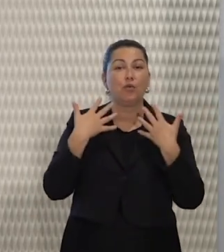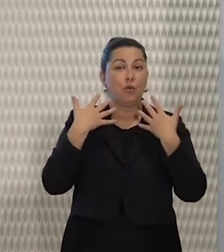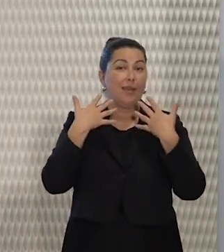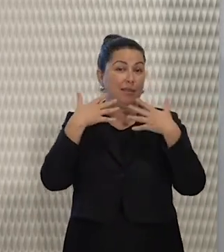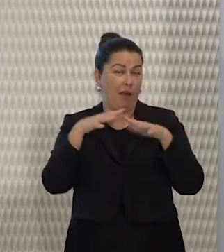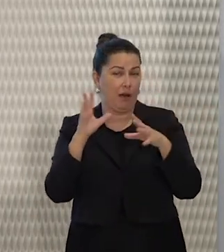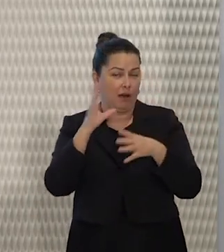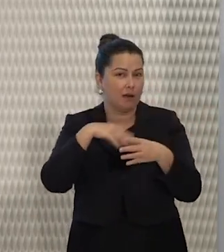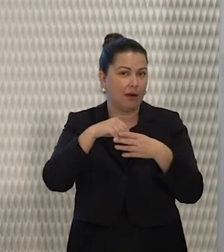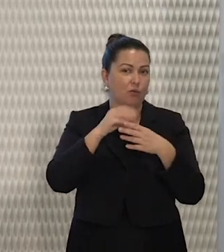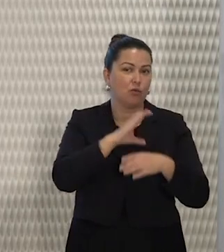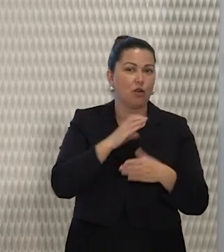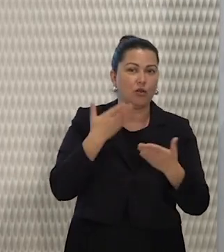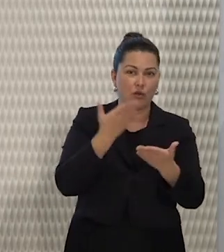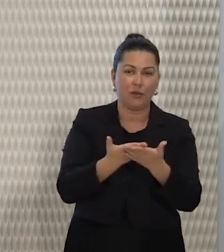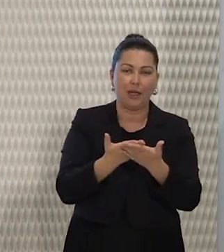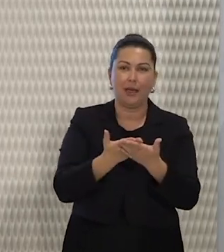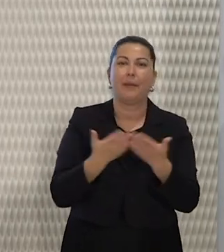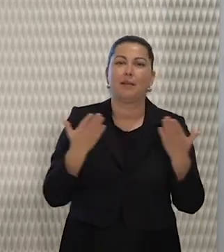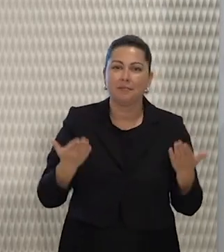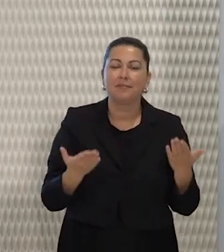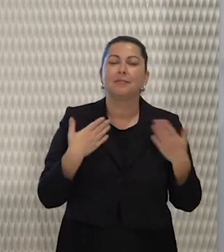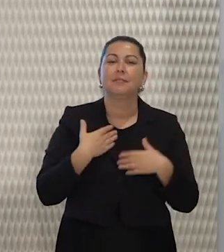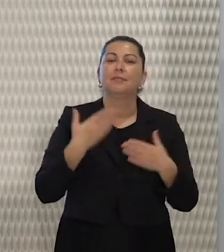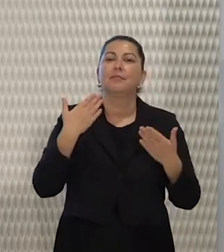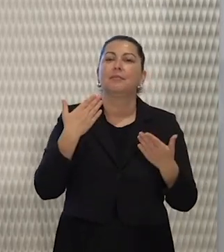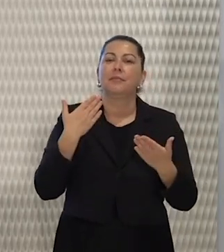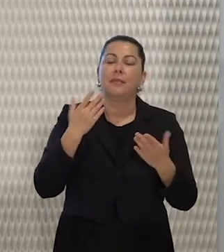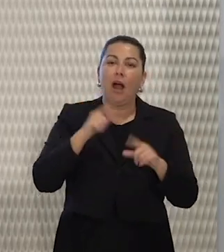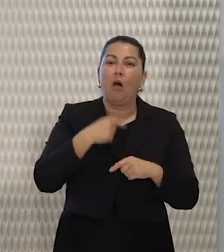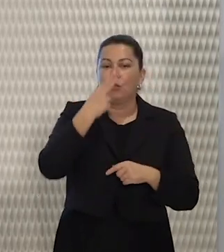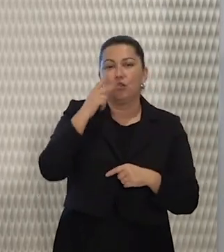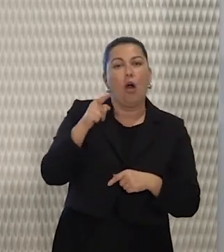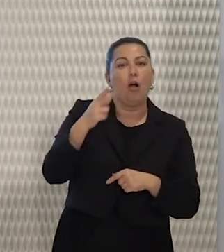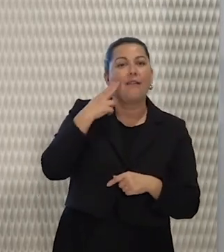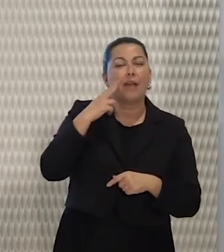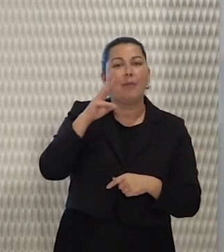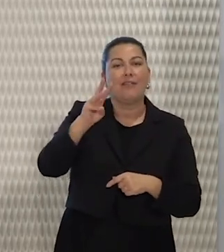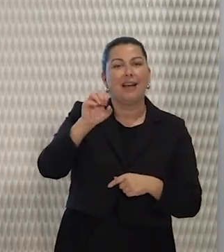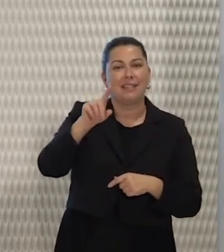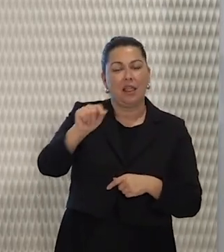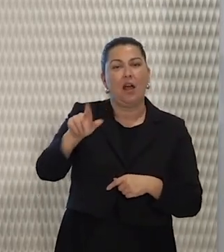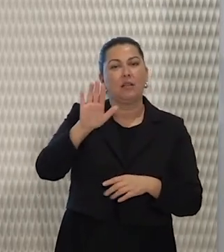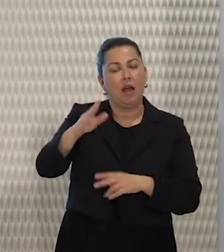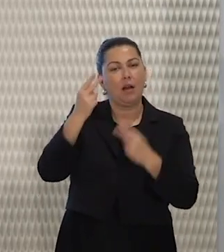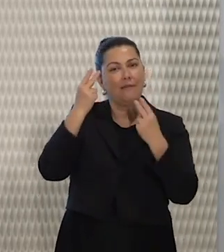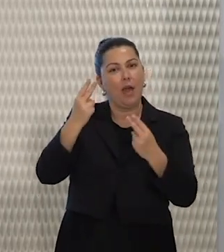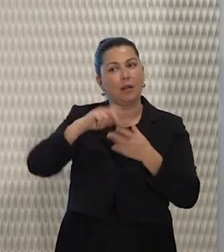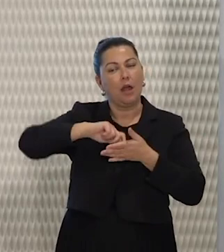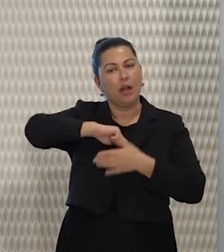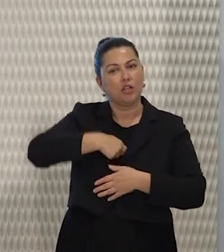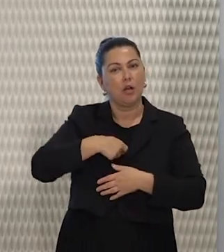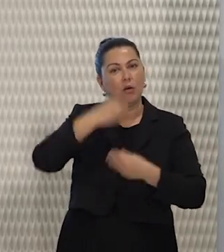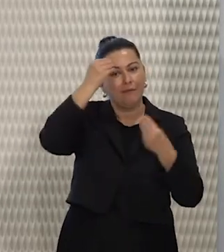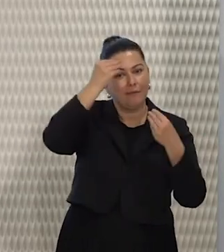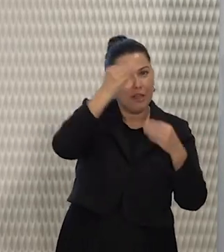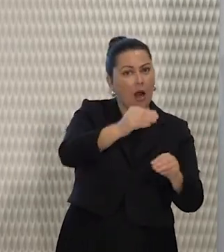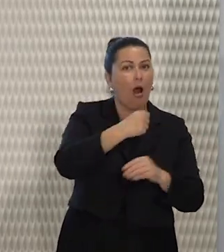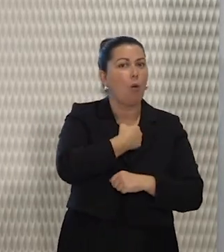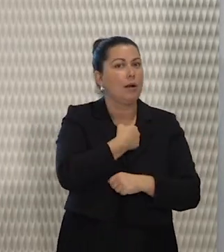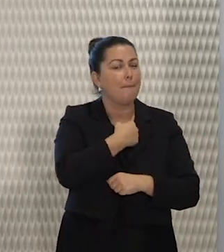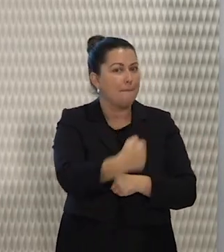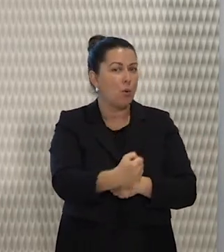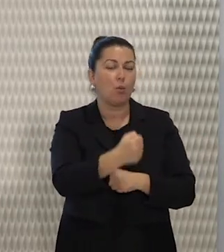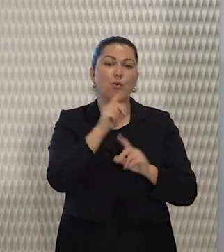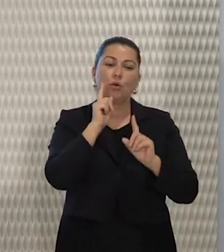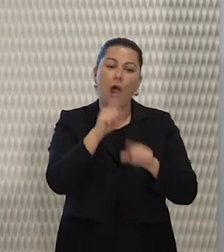eine Chance zu geben, setzen Sie auf die Werte der Firma Wastler, auf Vertrauen und Mut und geben Sie Menschen